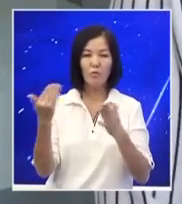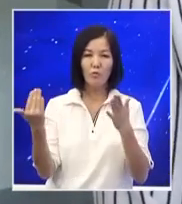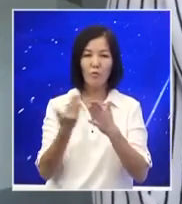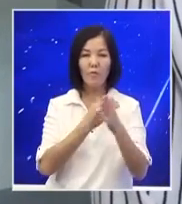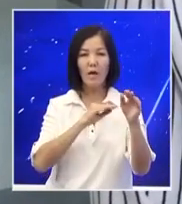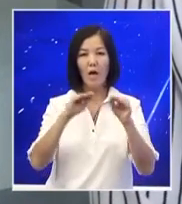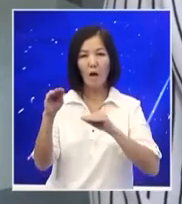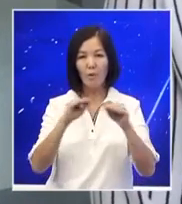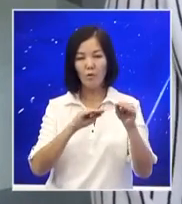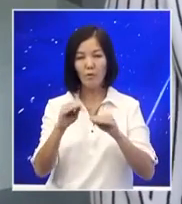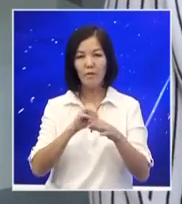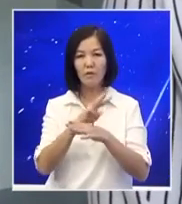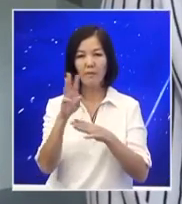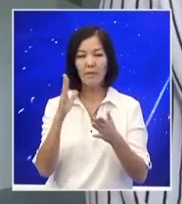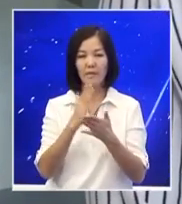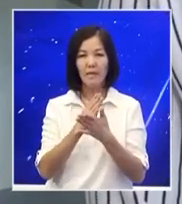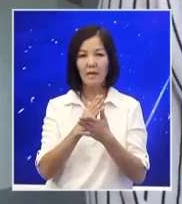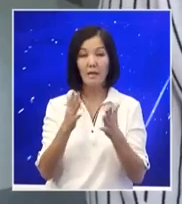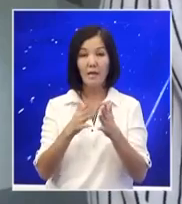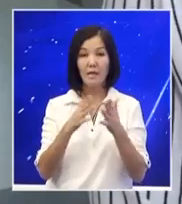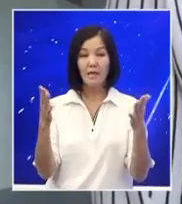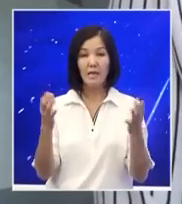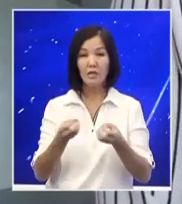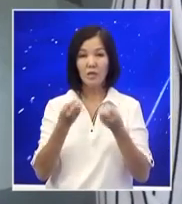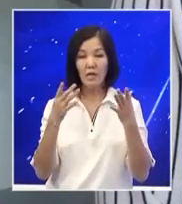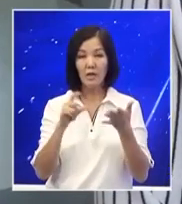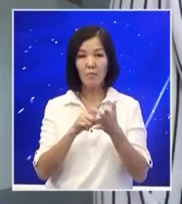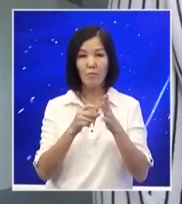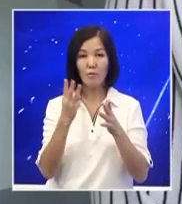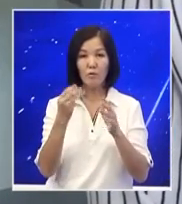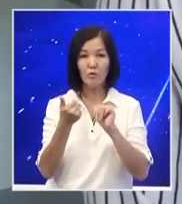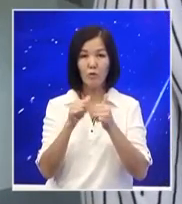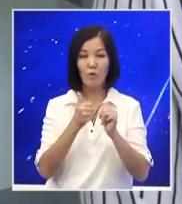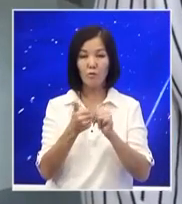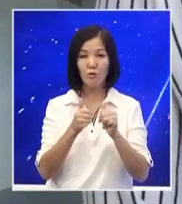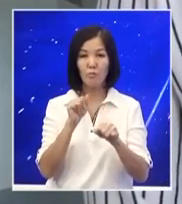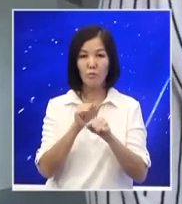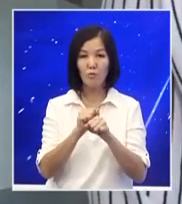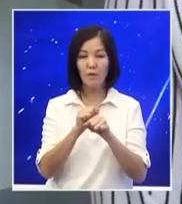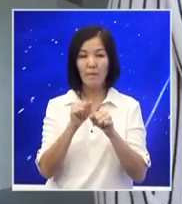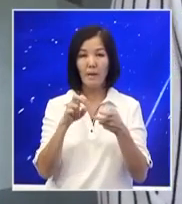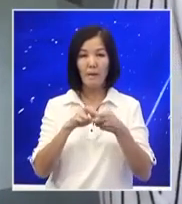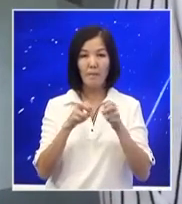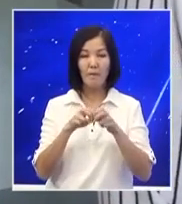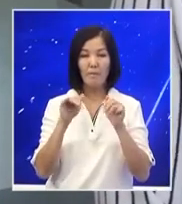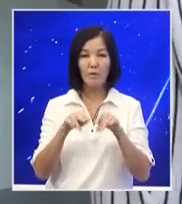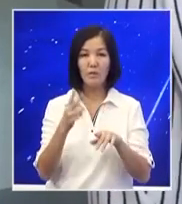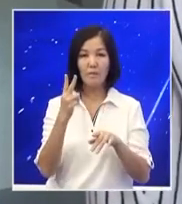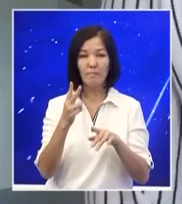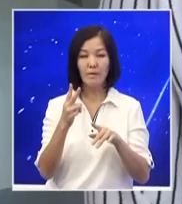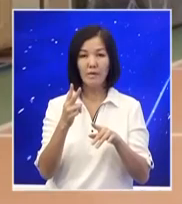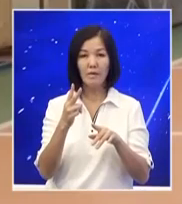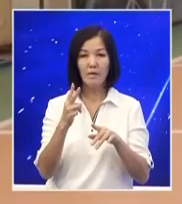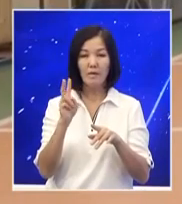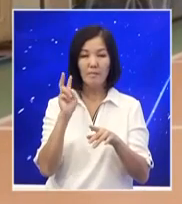технологиялармен кең жарық кабинетте енді оқушыларымыз үш ауысымдықтан кетіп, бір ауысымда оқитын